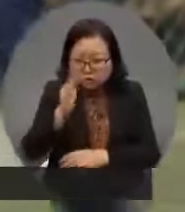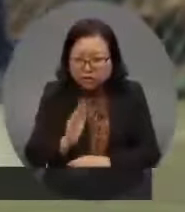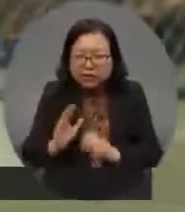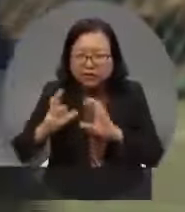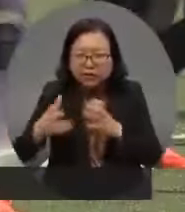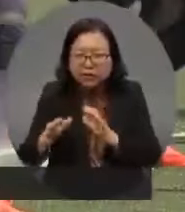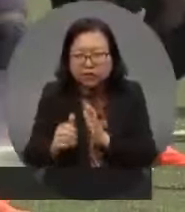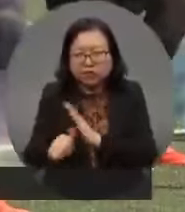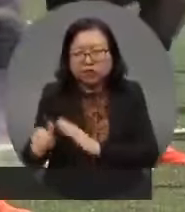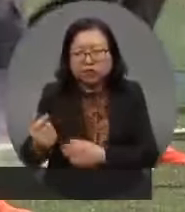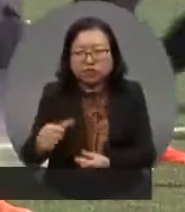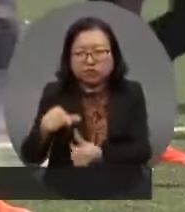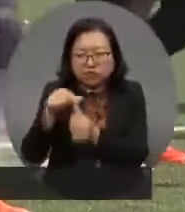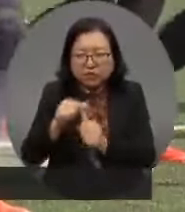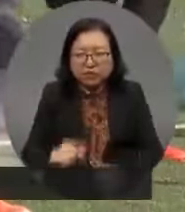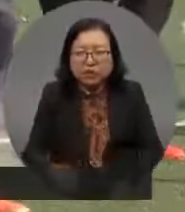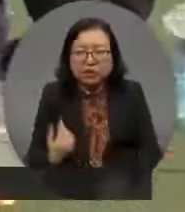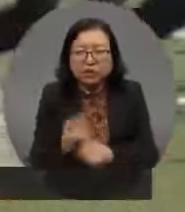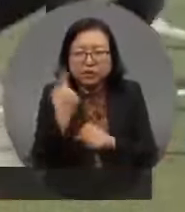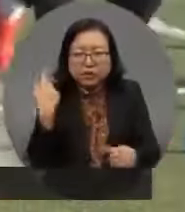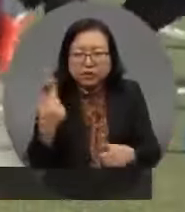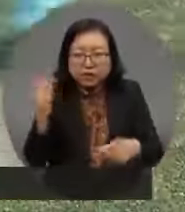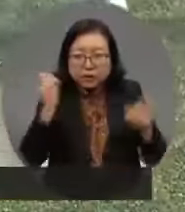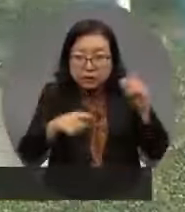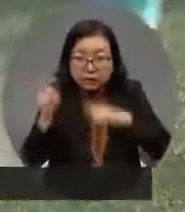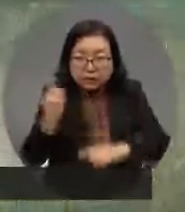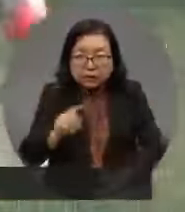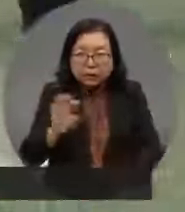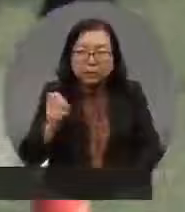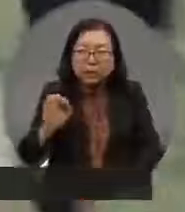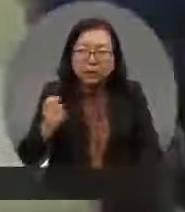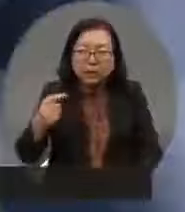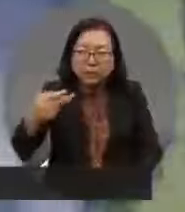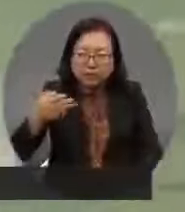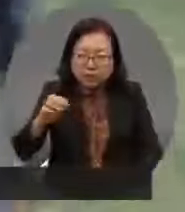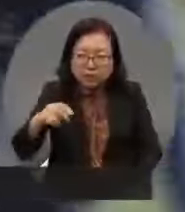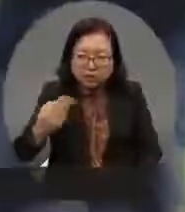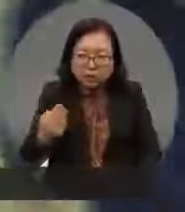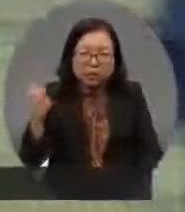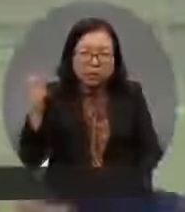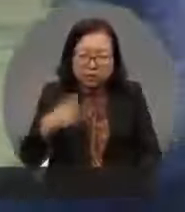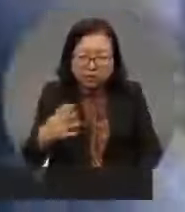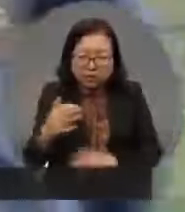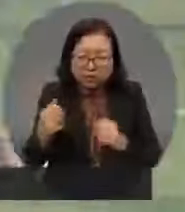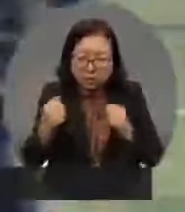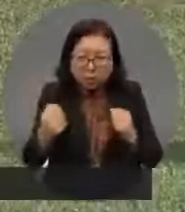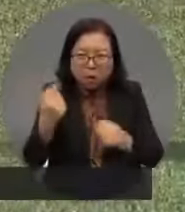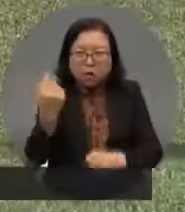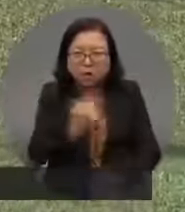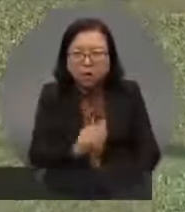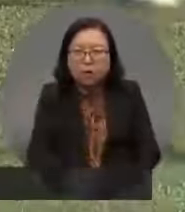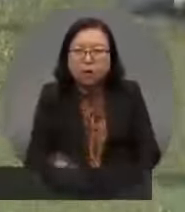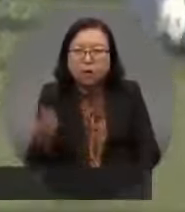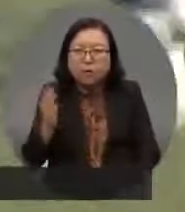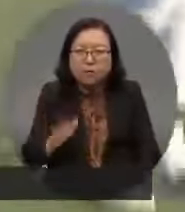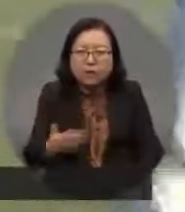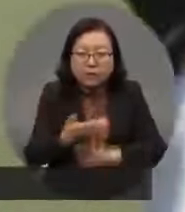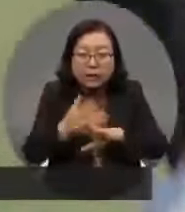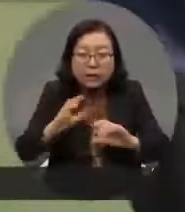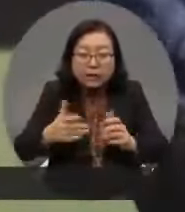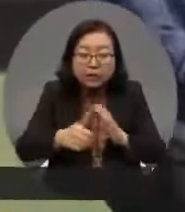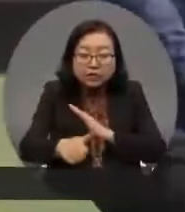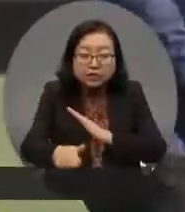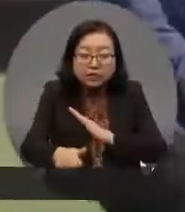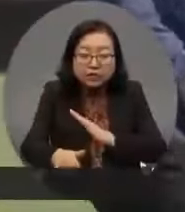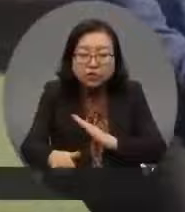합류했습니다. 지난해 부상으로 이탈했던 파울리뉴도 건강한 모습으로 팀에 돌아왔습니다. 그러나 외국인 선수들의